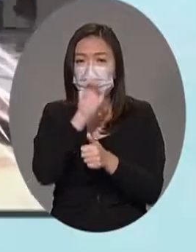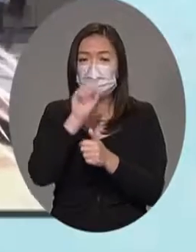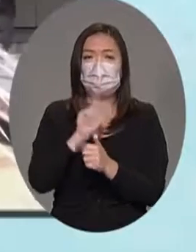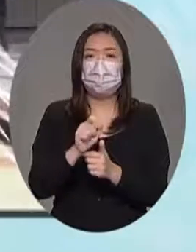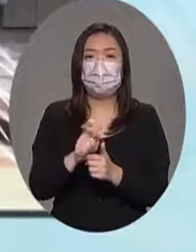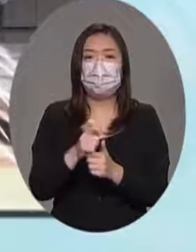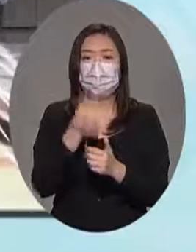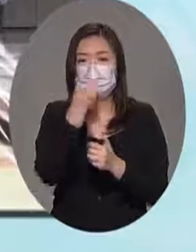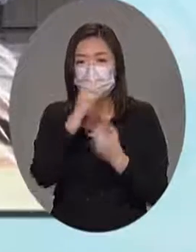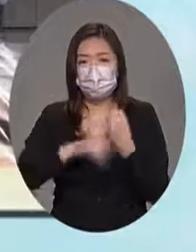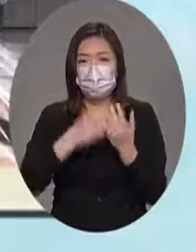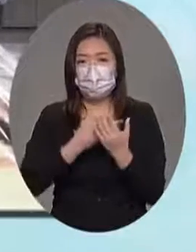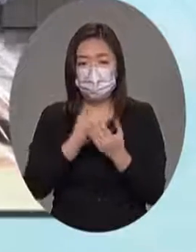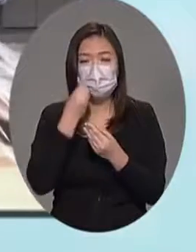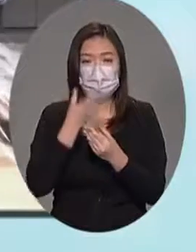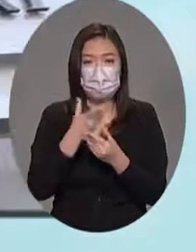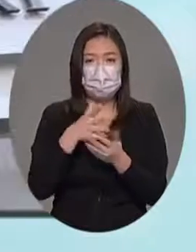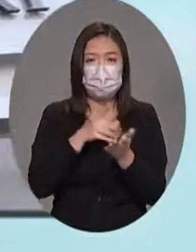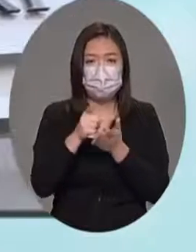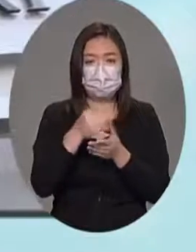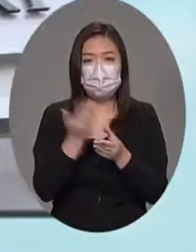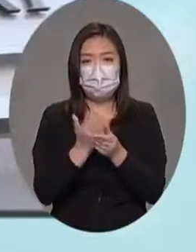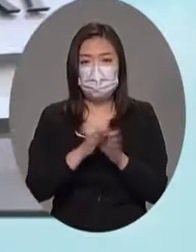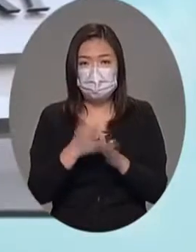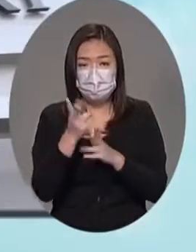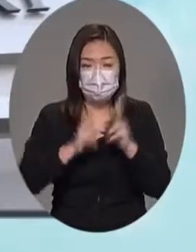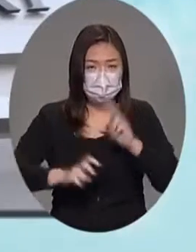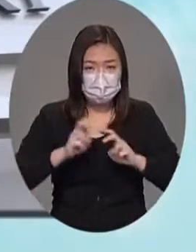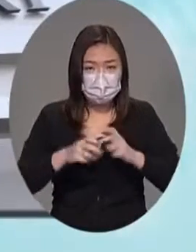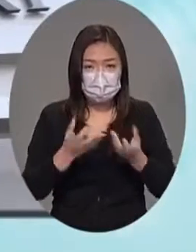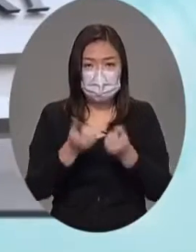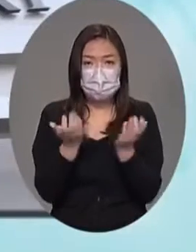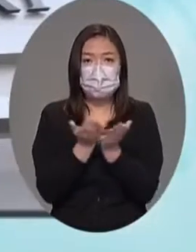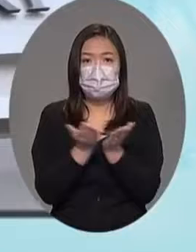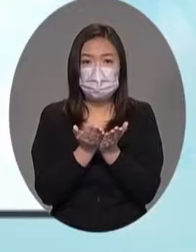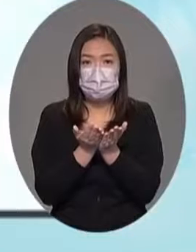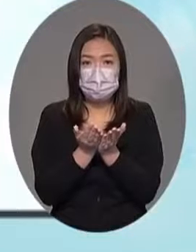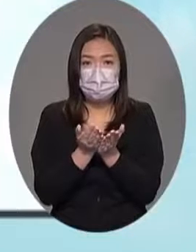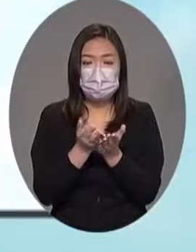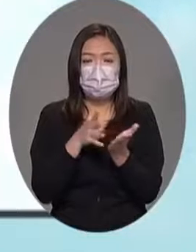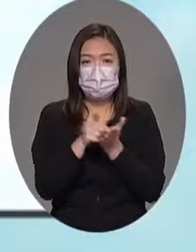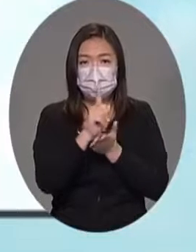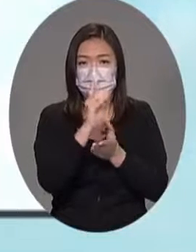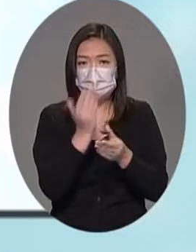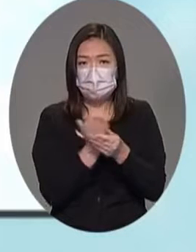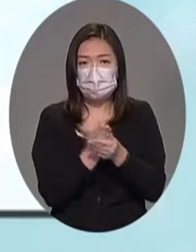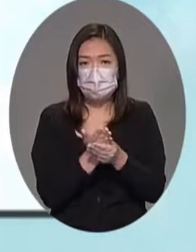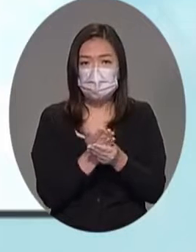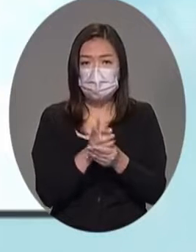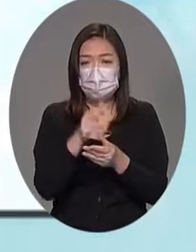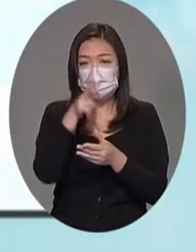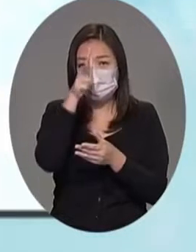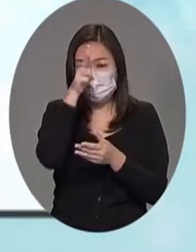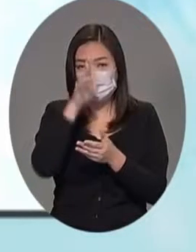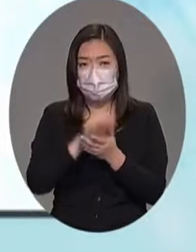又說香港的法律只是容許就針對某案件展開刑事偵查而拿到的證據用在那宗案件。重申特區